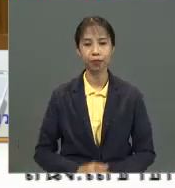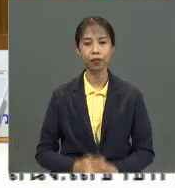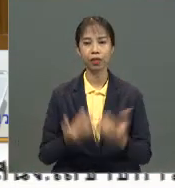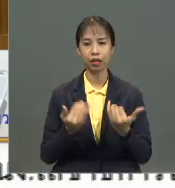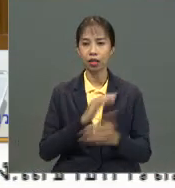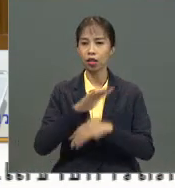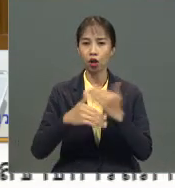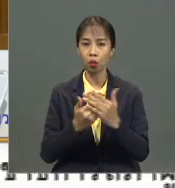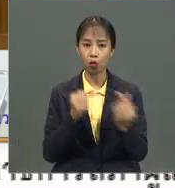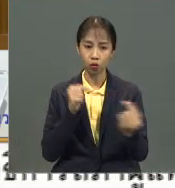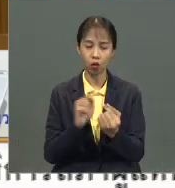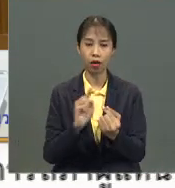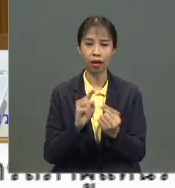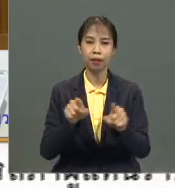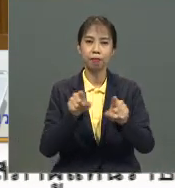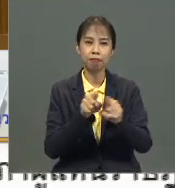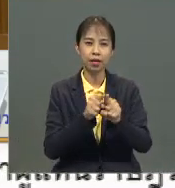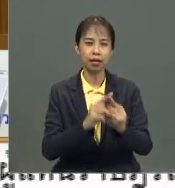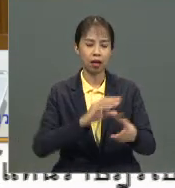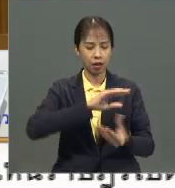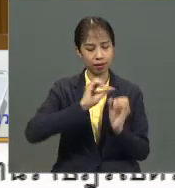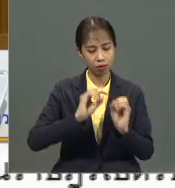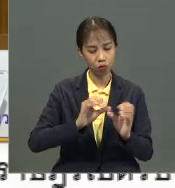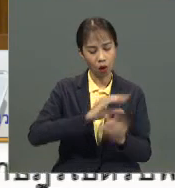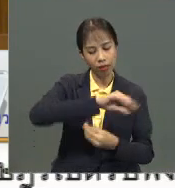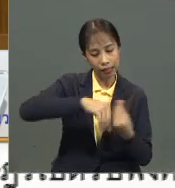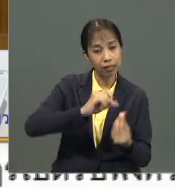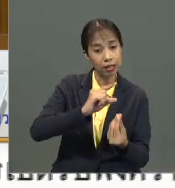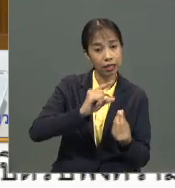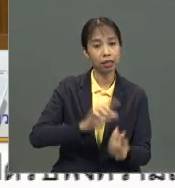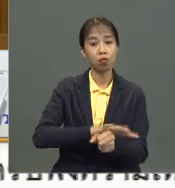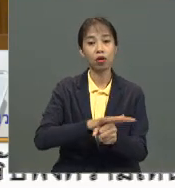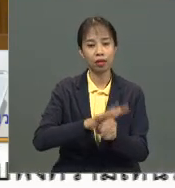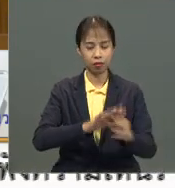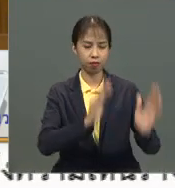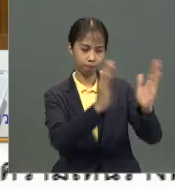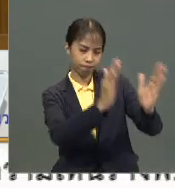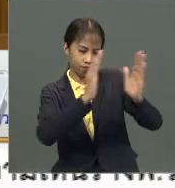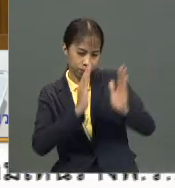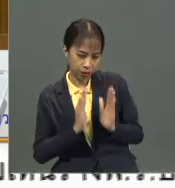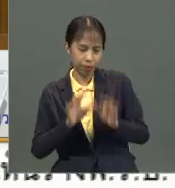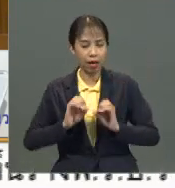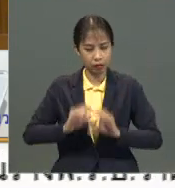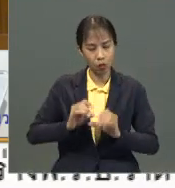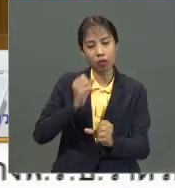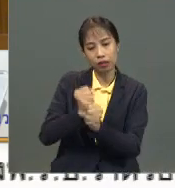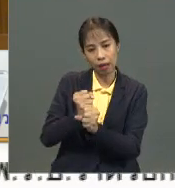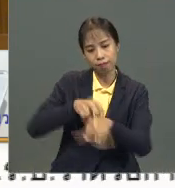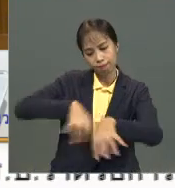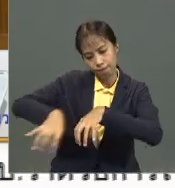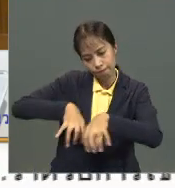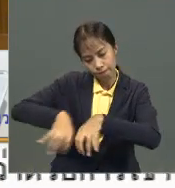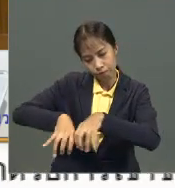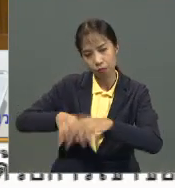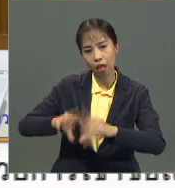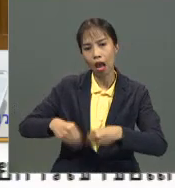รวมทั้งการน้อมนำหลักปรัชญาของเศรษฐกิจพอเพียงมาเป็นแนวทางในการพัฒนาและจัดสรรทรัพยากรของประเทศ